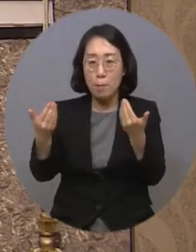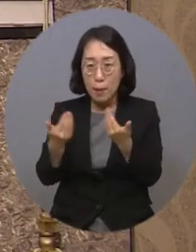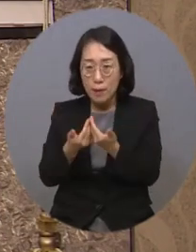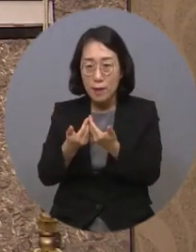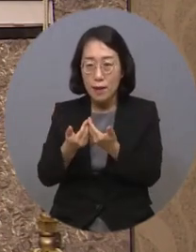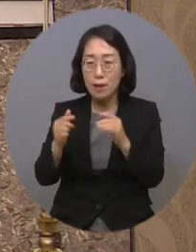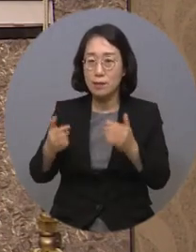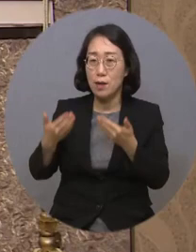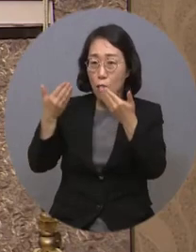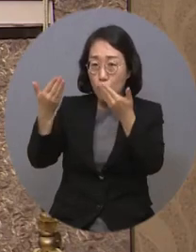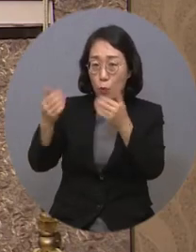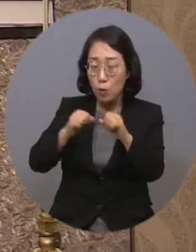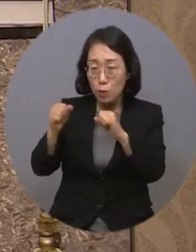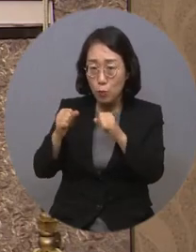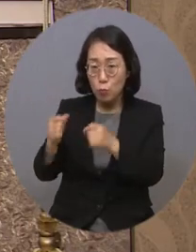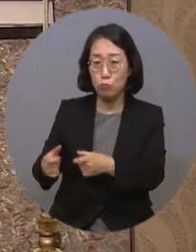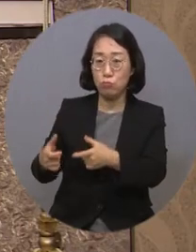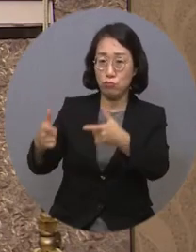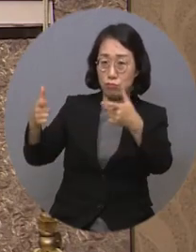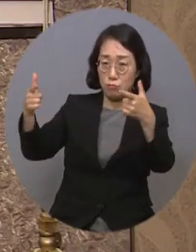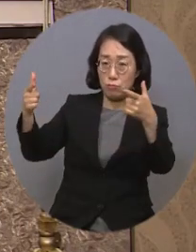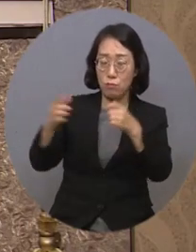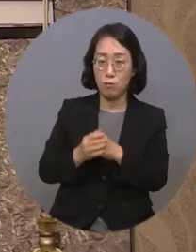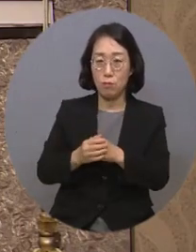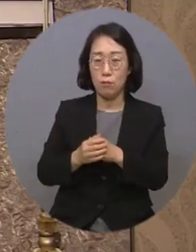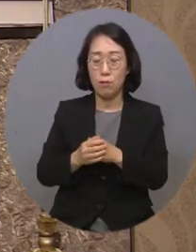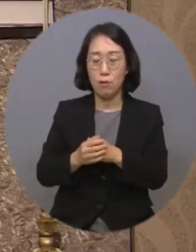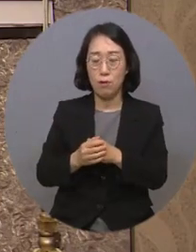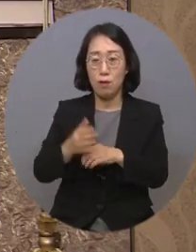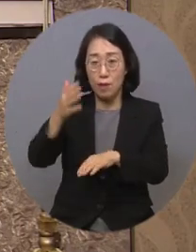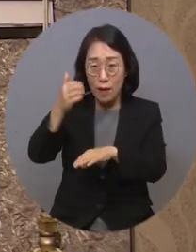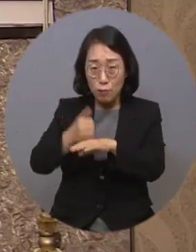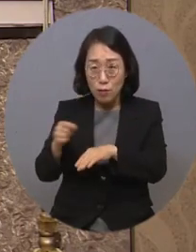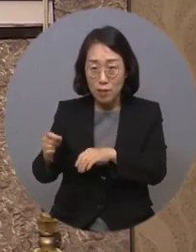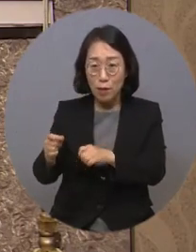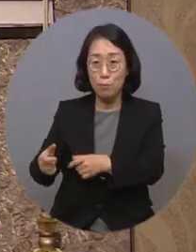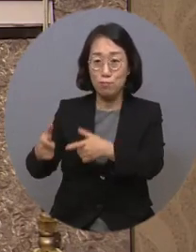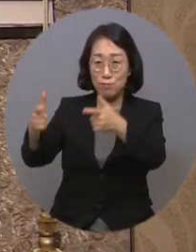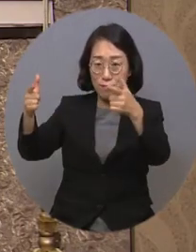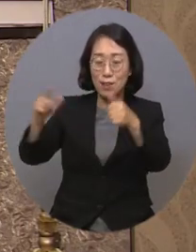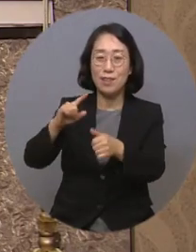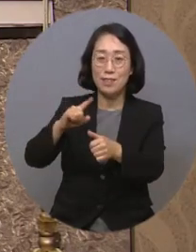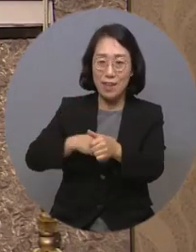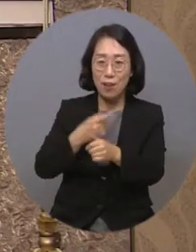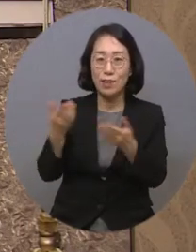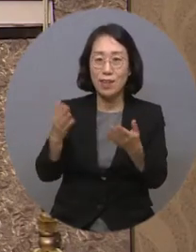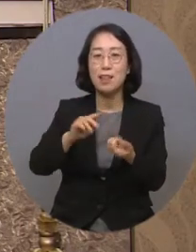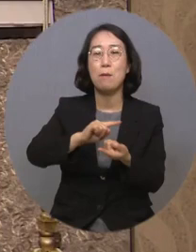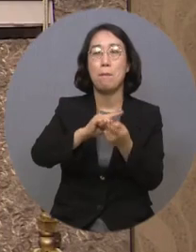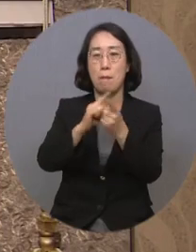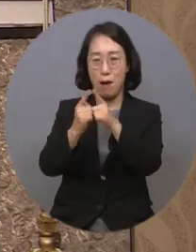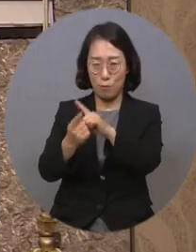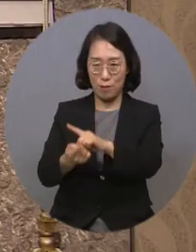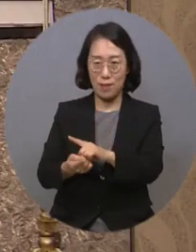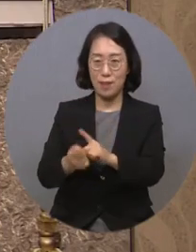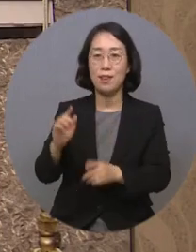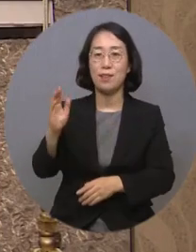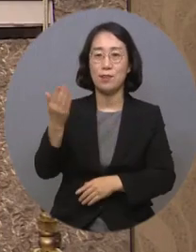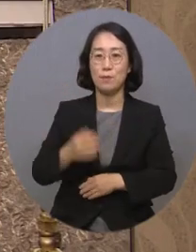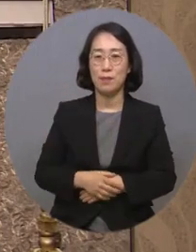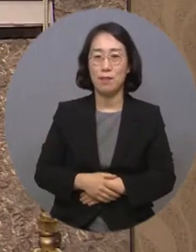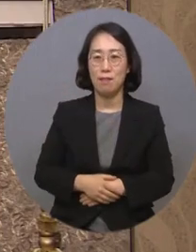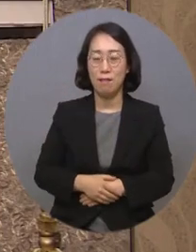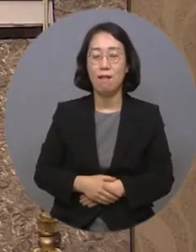많아지고 나중에는 일보다는 봉사하는 시간이 더 많아지다 보니까 네. 자연스럽게 직업이 바뀌어버린 예. 이제 상황이 되더라고요.